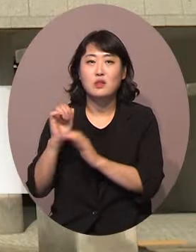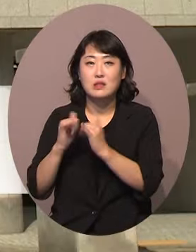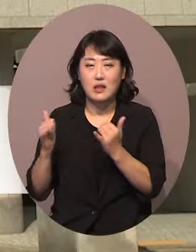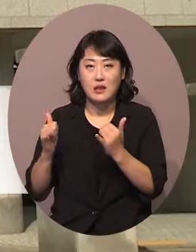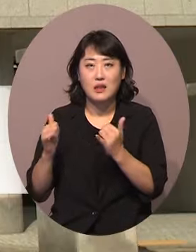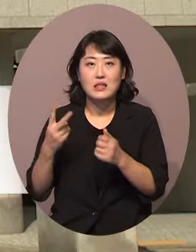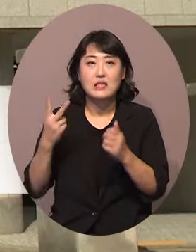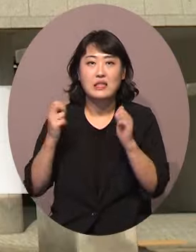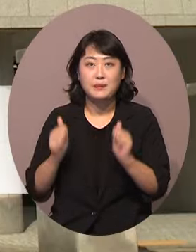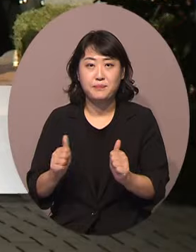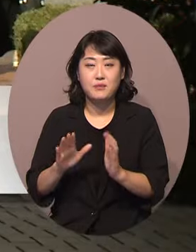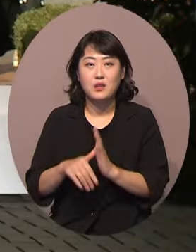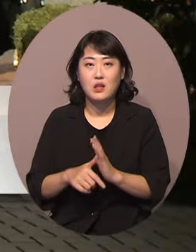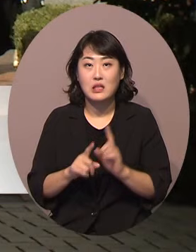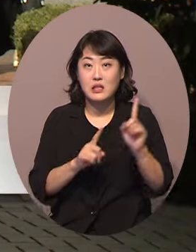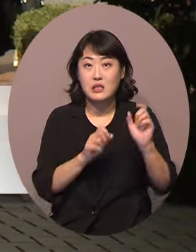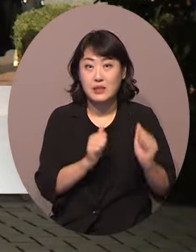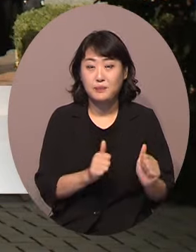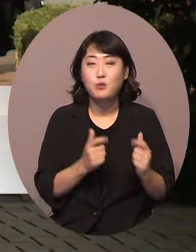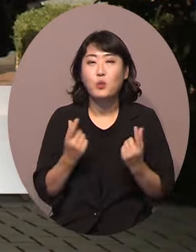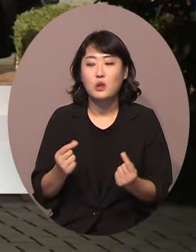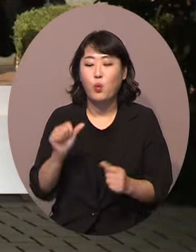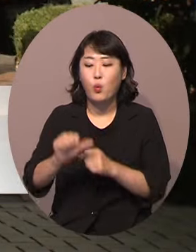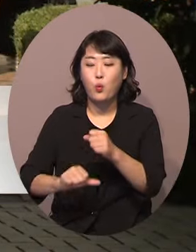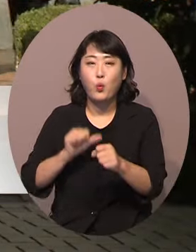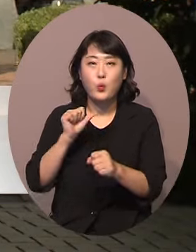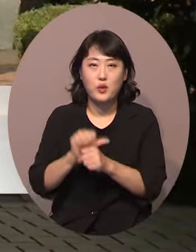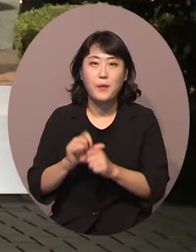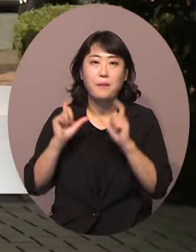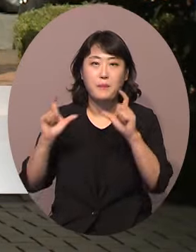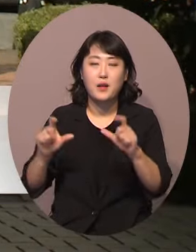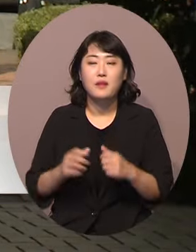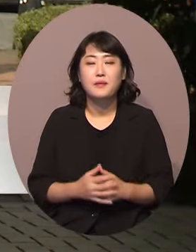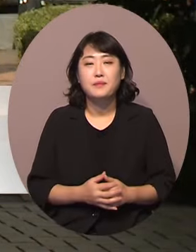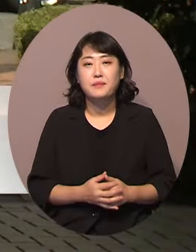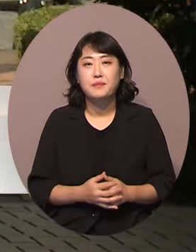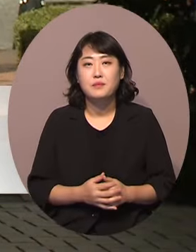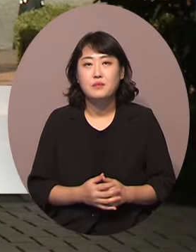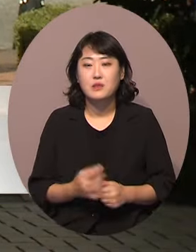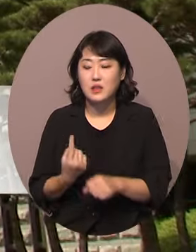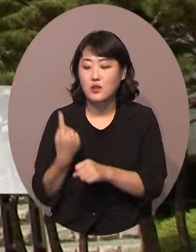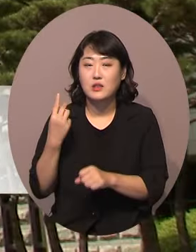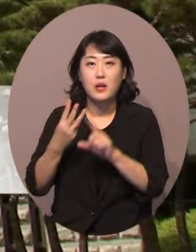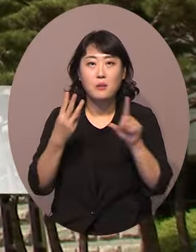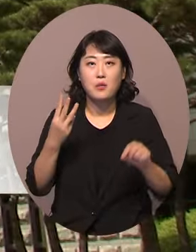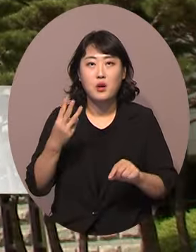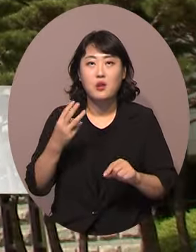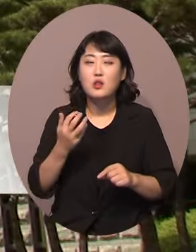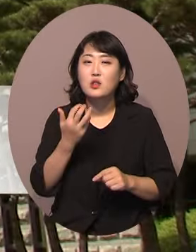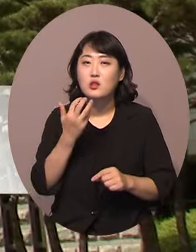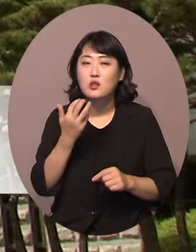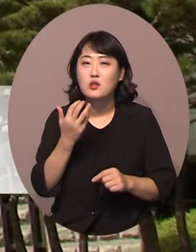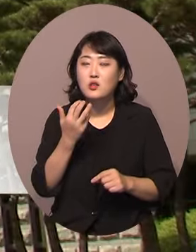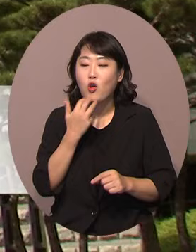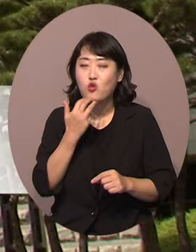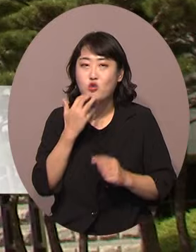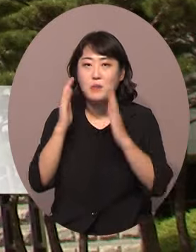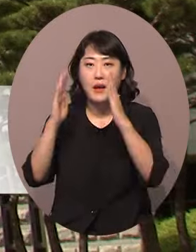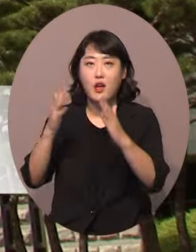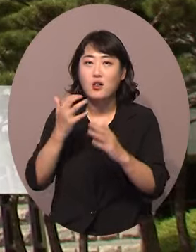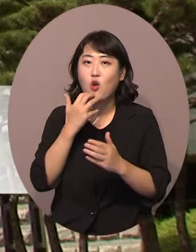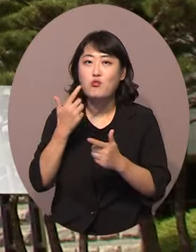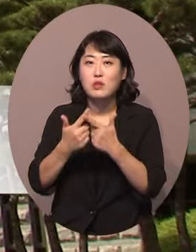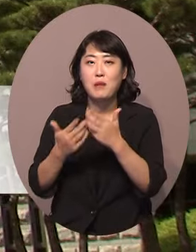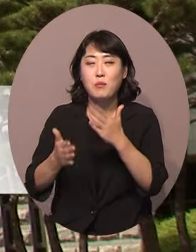항소심에서 원신과 같은 징역 5년을 선고했습니다 피고인은 지난해 3월 경부고속도로 서울 방향 북천안